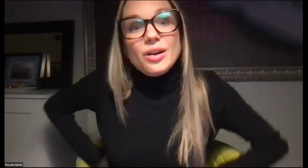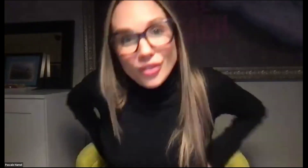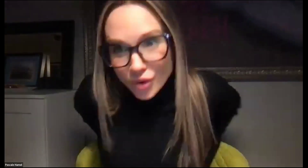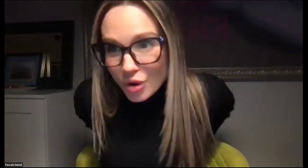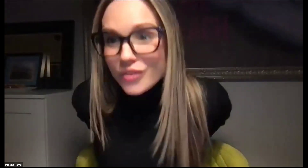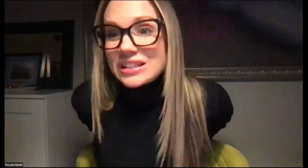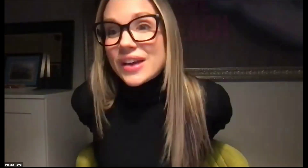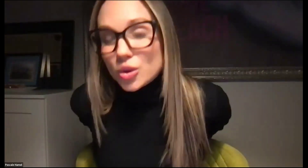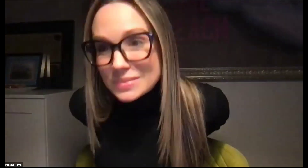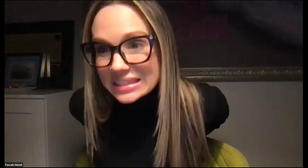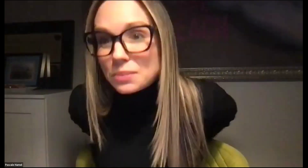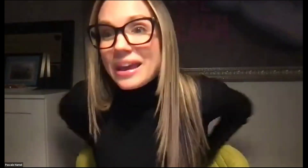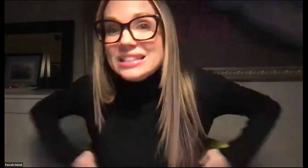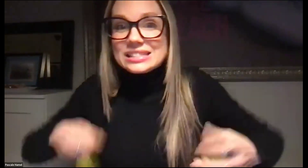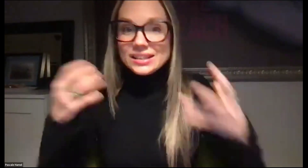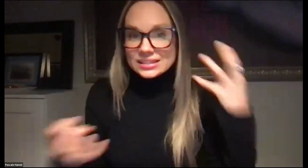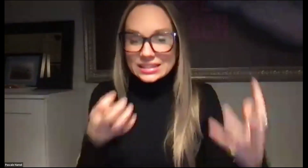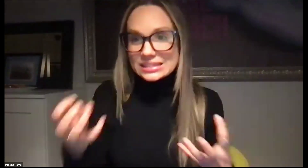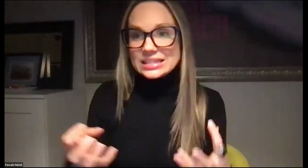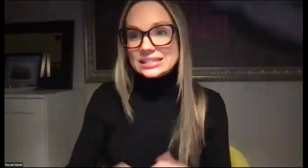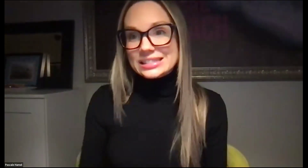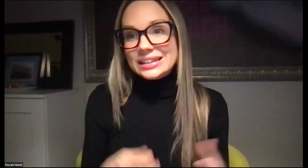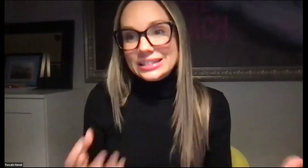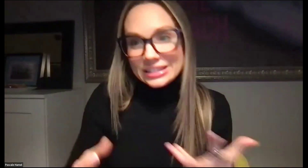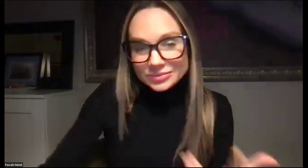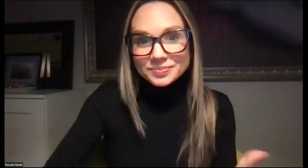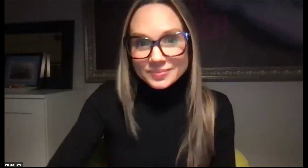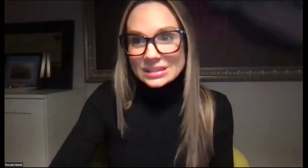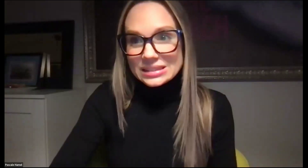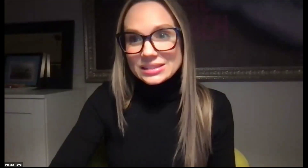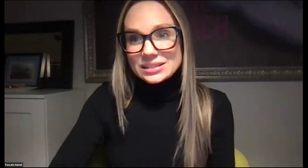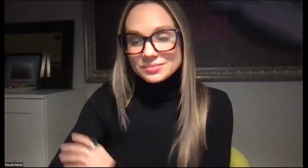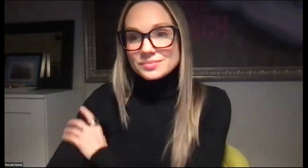OK? Mais on va falloir qu'on fasse faire une petite pince.